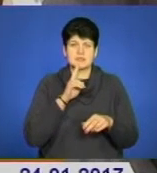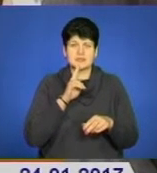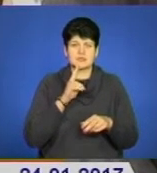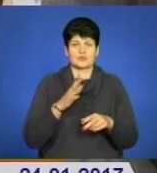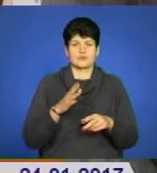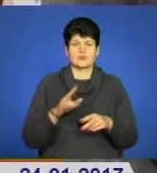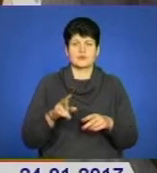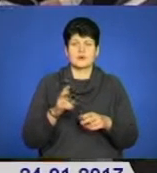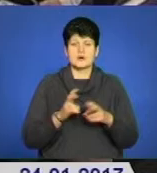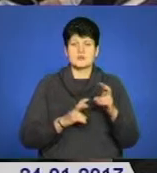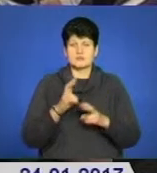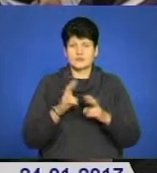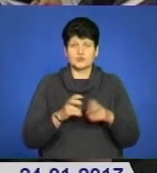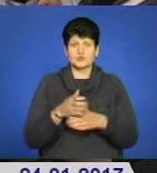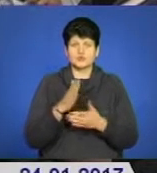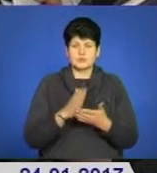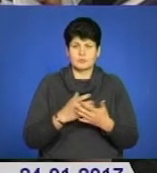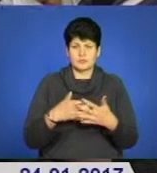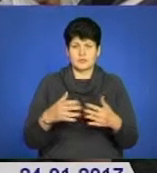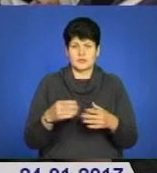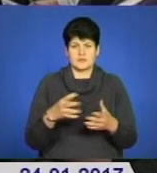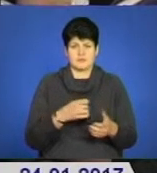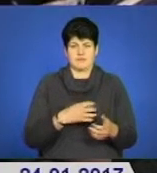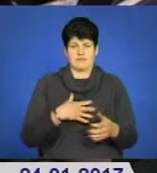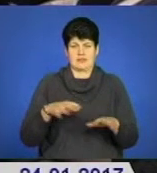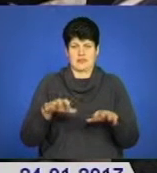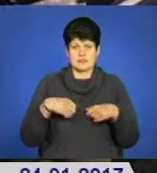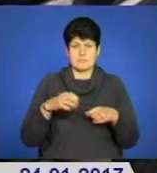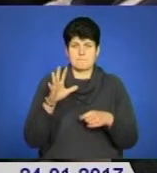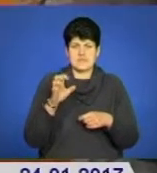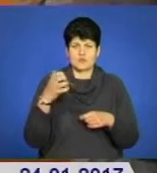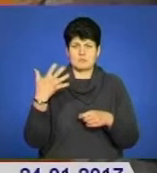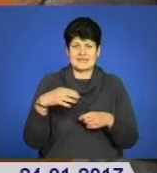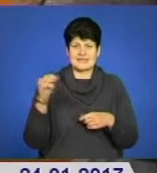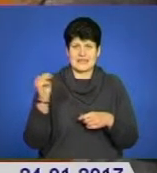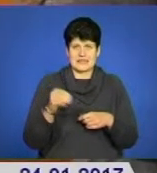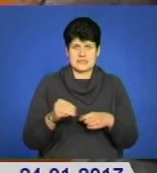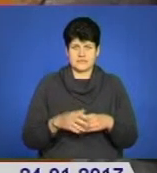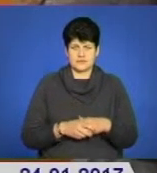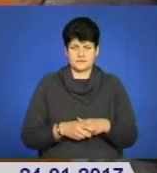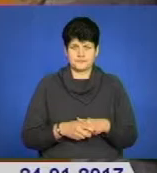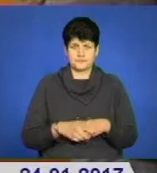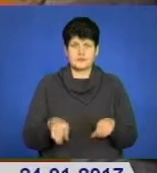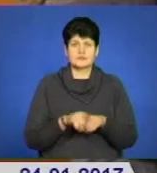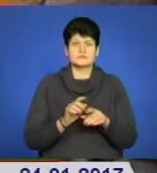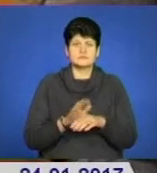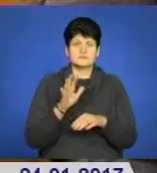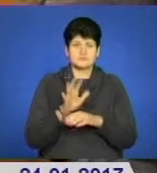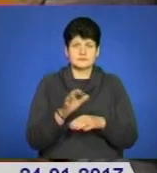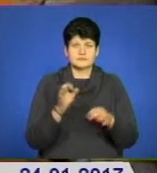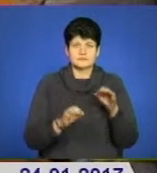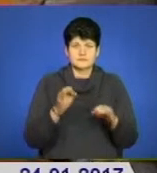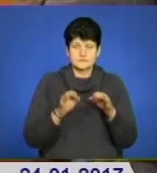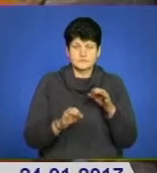хлібопродуктів, який привласнив 550 тисяч із бюджету підприємства. До суду винувальний акт стосовно